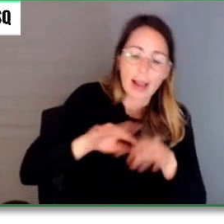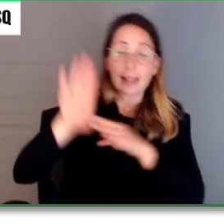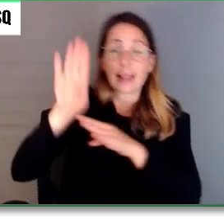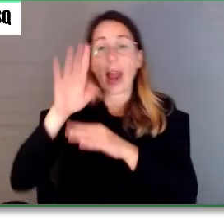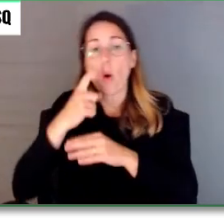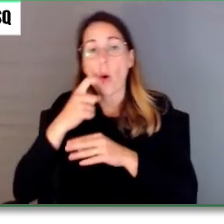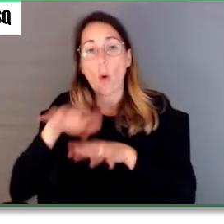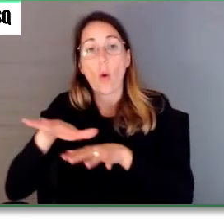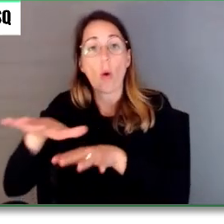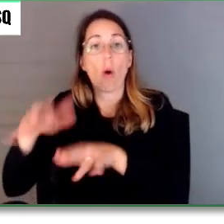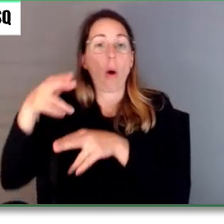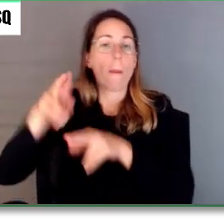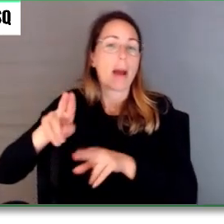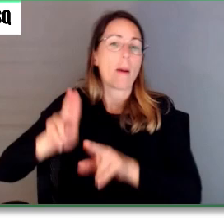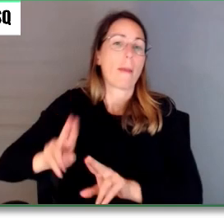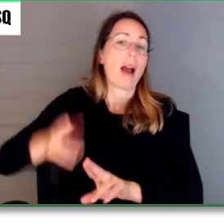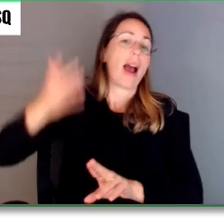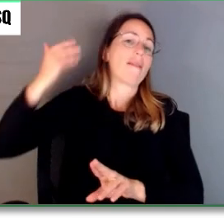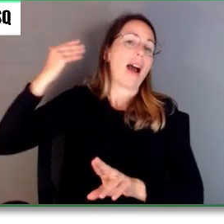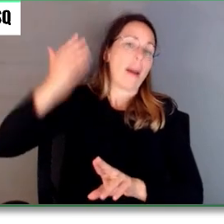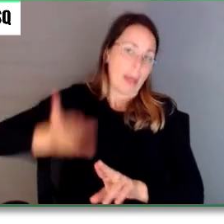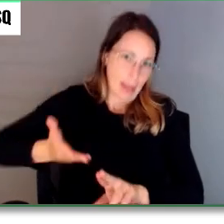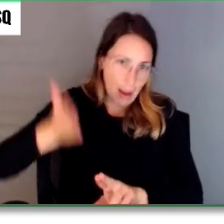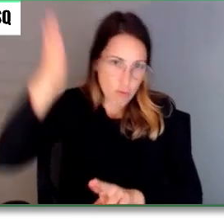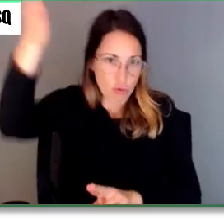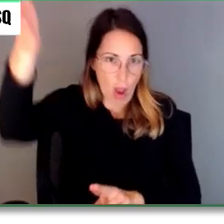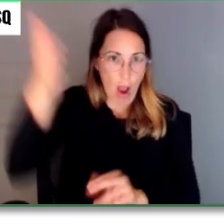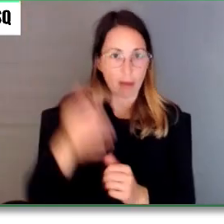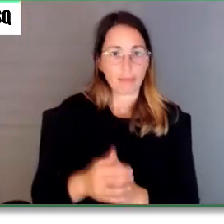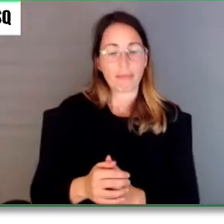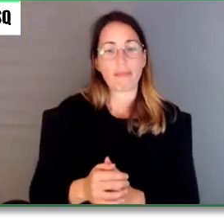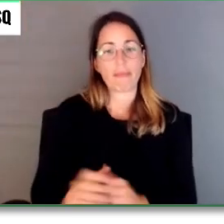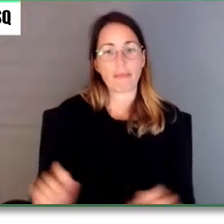émergents. Diapo suivante.